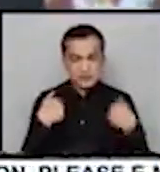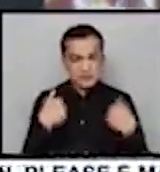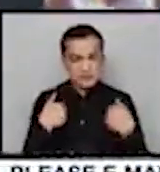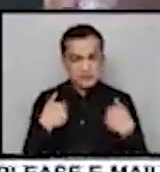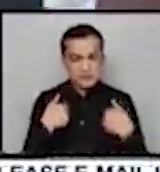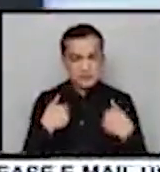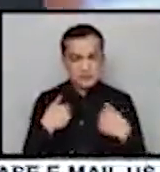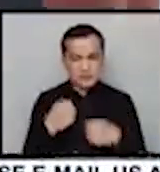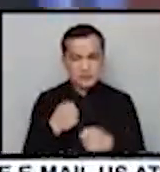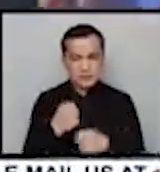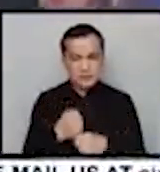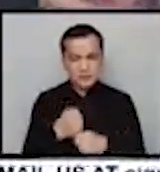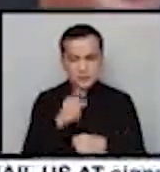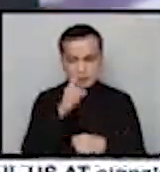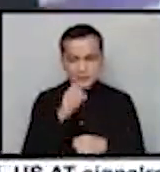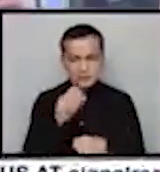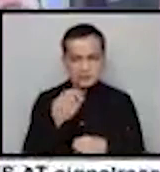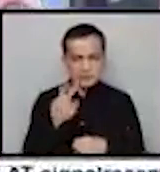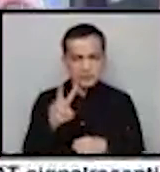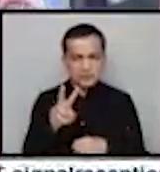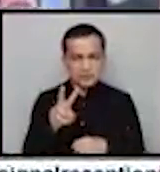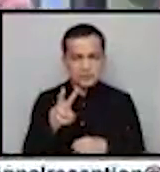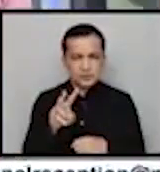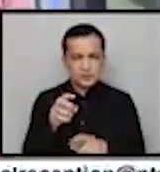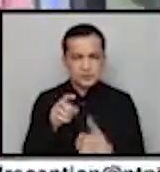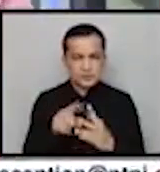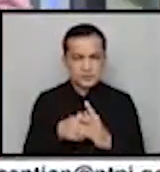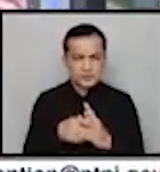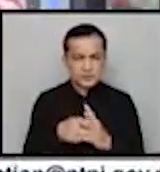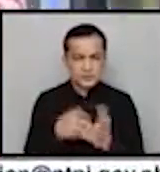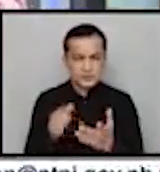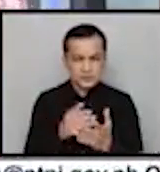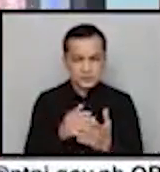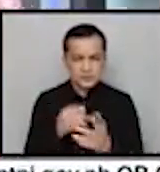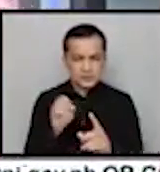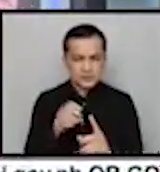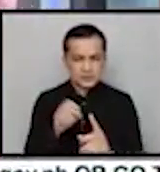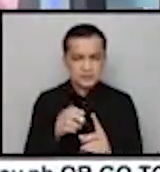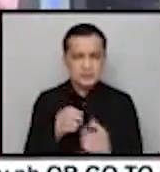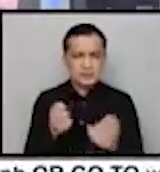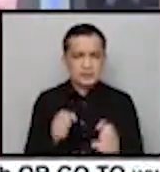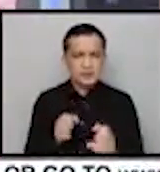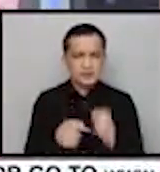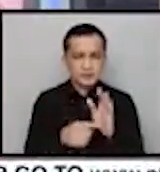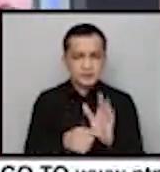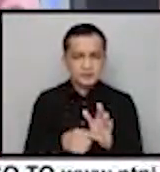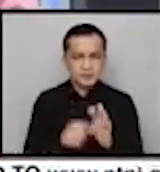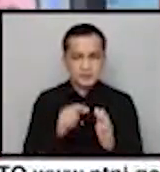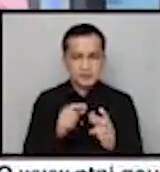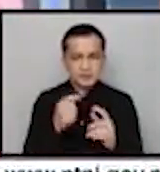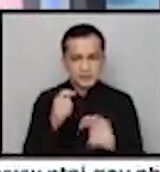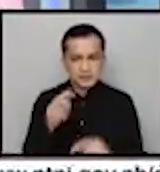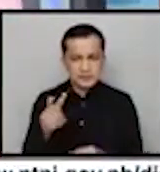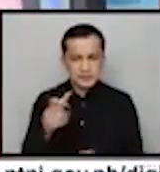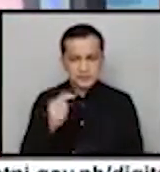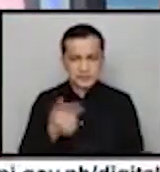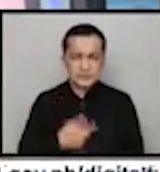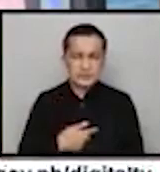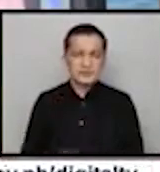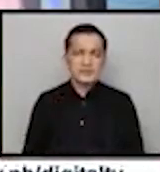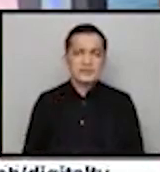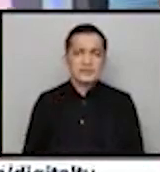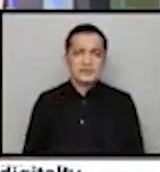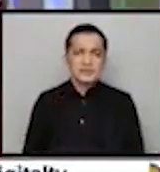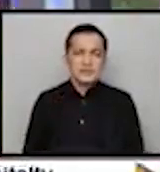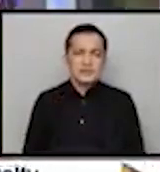I started singing, na-expose na po ako sa mga events, small shows, TV guestings din po. Mm. So, sino nagtuturo sa'yo? Si